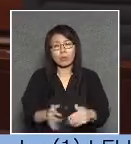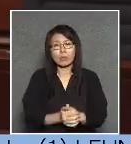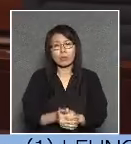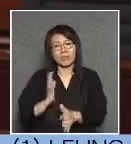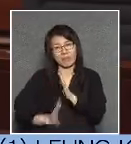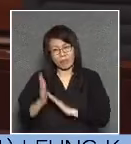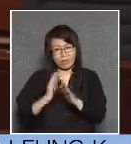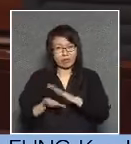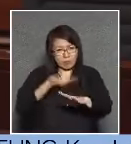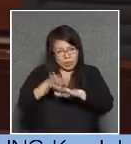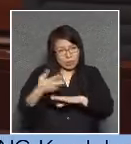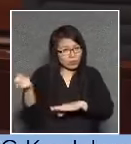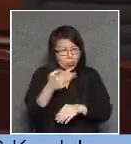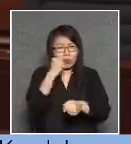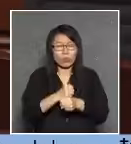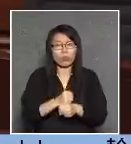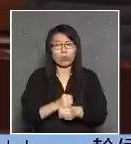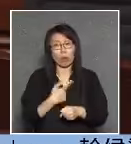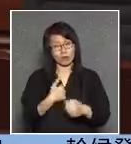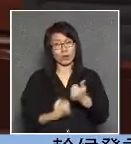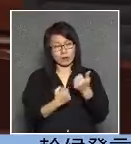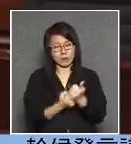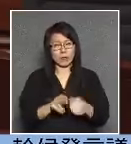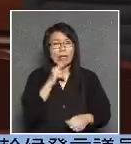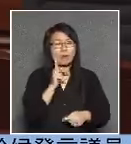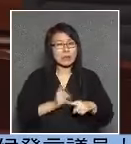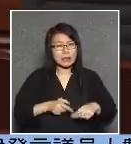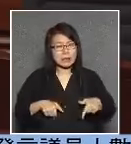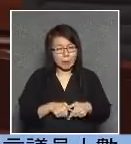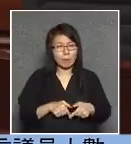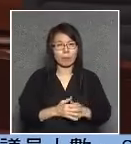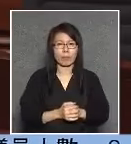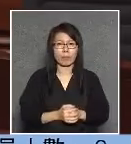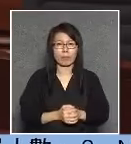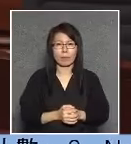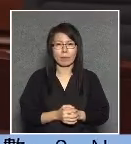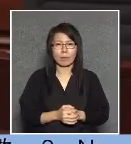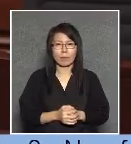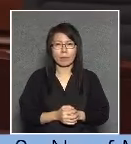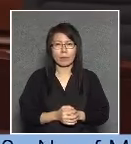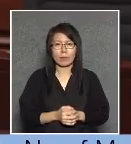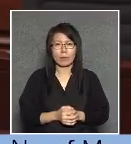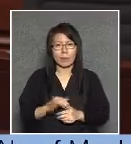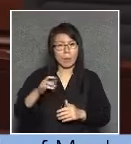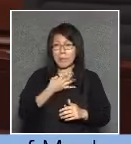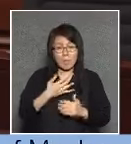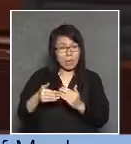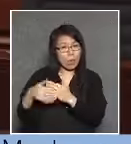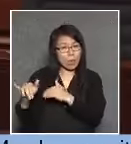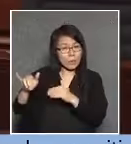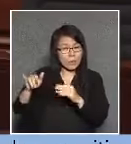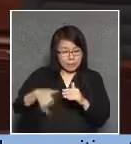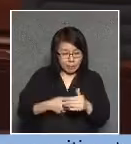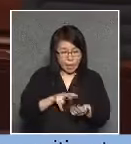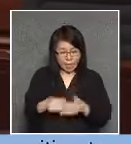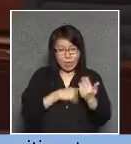說我要重新來過。我支持，如果你是誠心誠意，我未入來議會之前，我亦都已經提